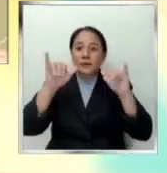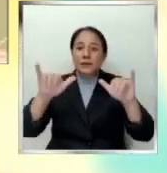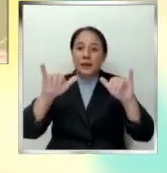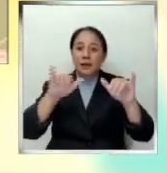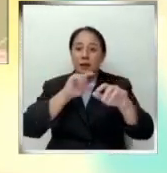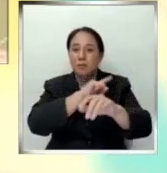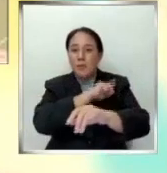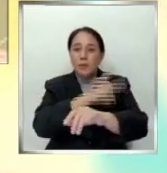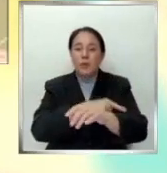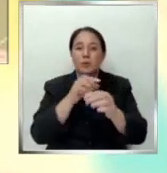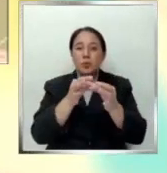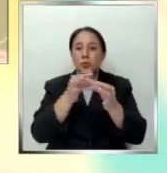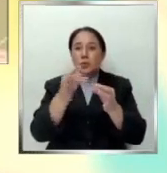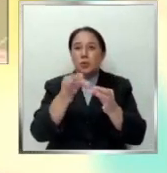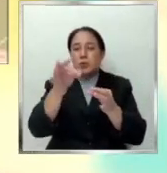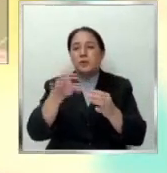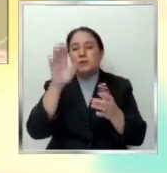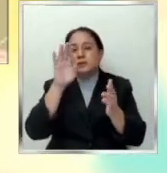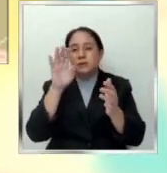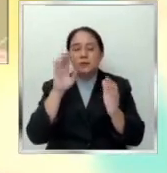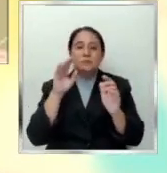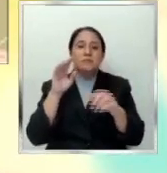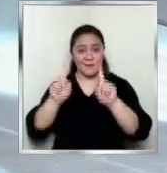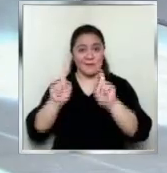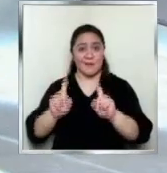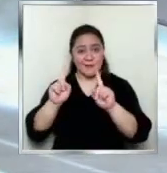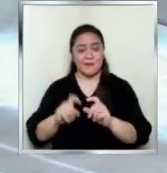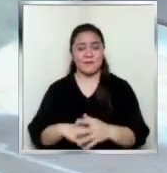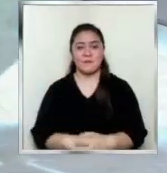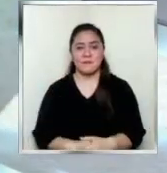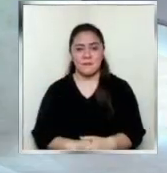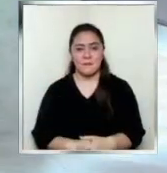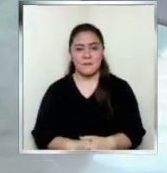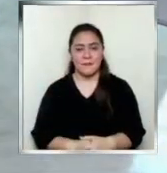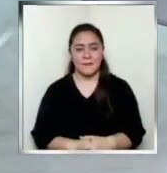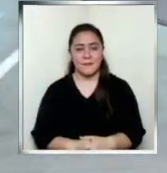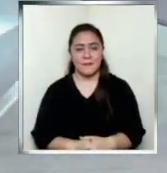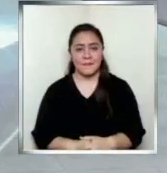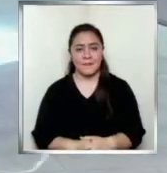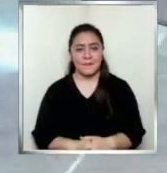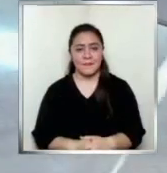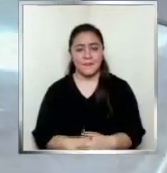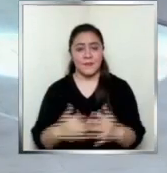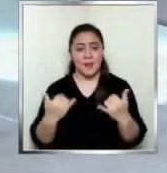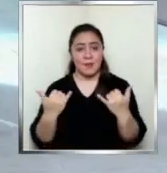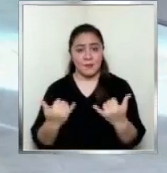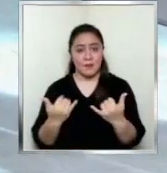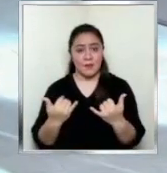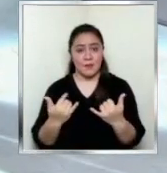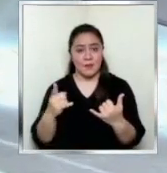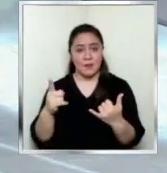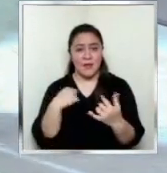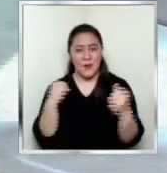longer than the Constitution would allow him. Mga kapuso, sagad sa buto ang naranasang lamig ngayong araw sa